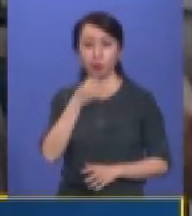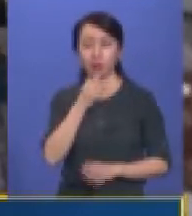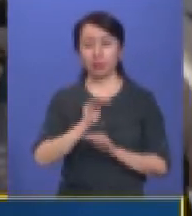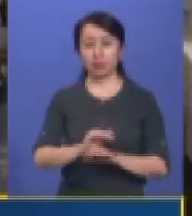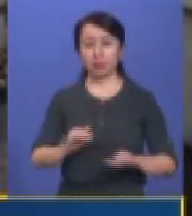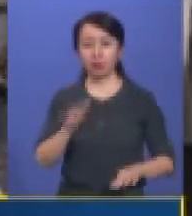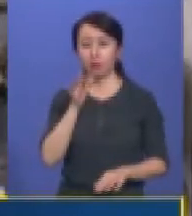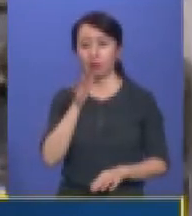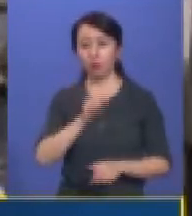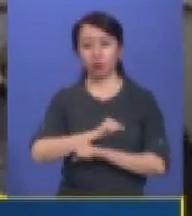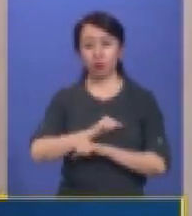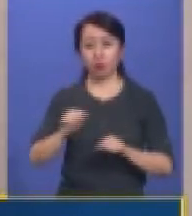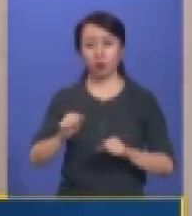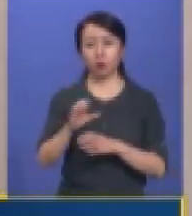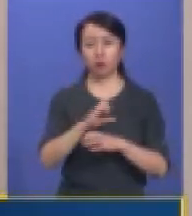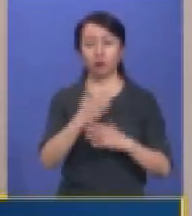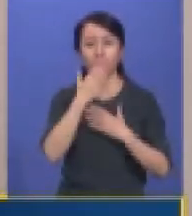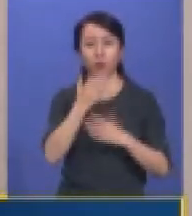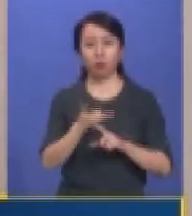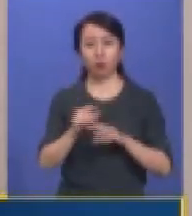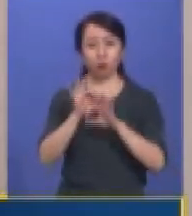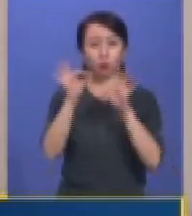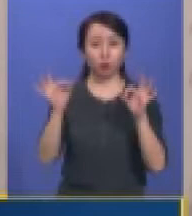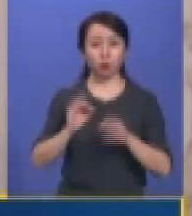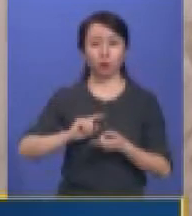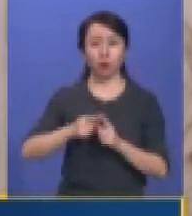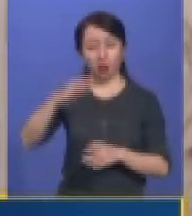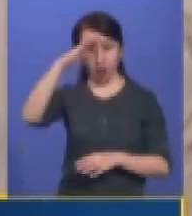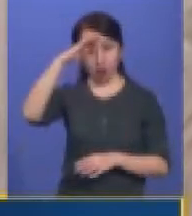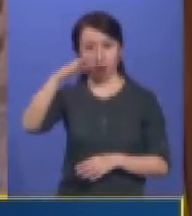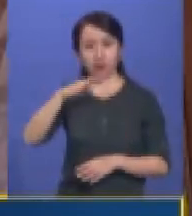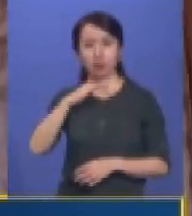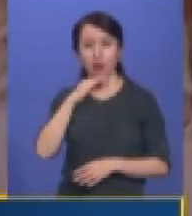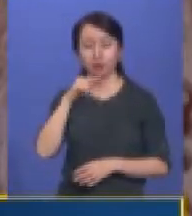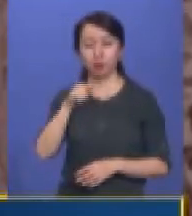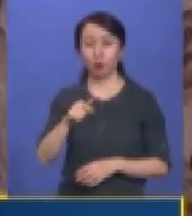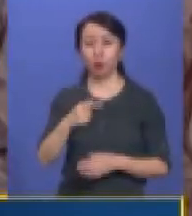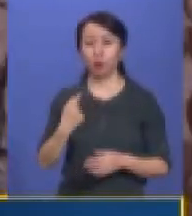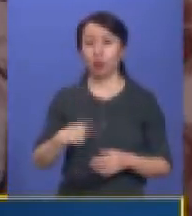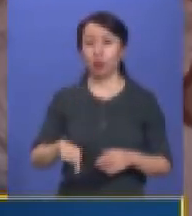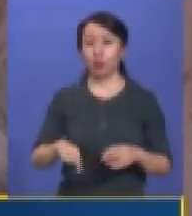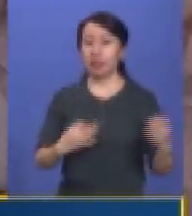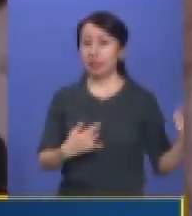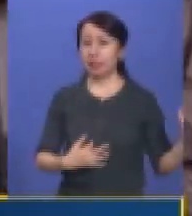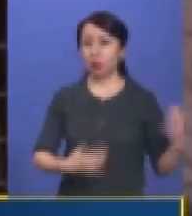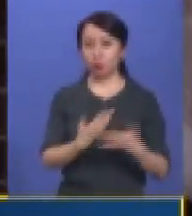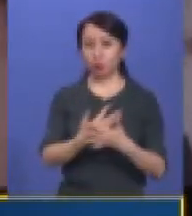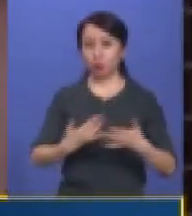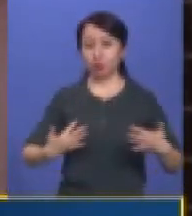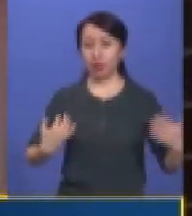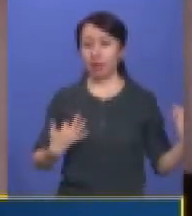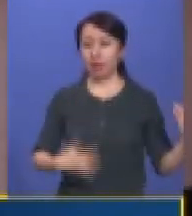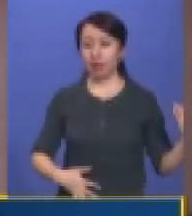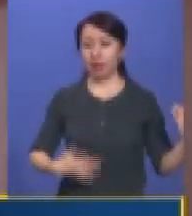детских времен. Герой нашего сюжета, любовь к этому искусству перешла от отца. Он играл на нескольких струнных инструментах – мандолине, гитаре